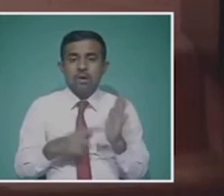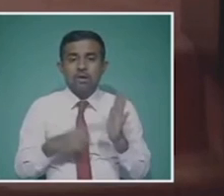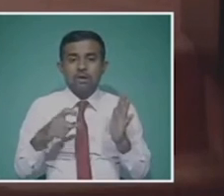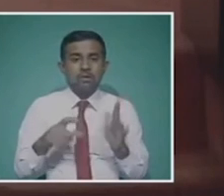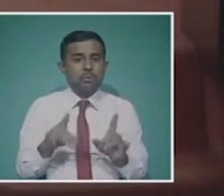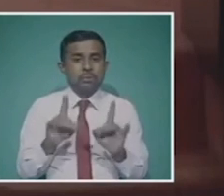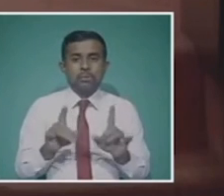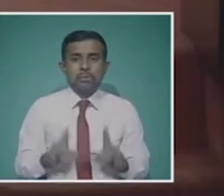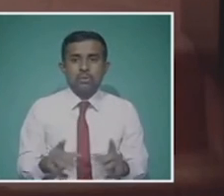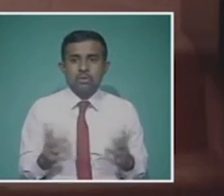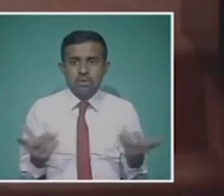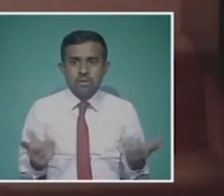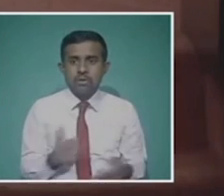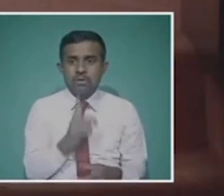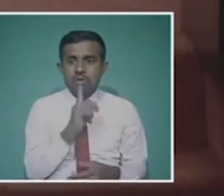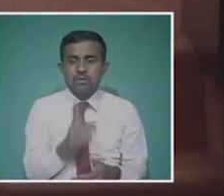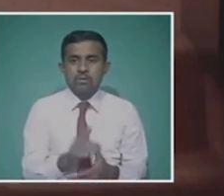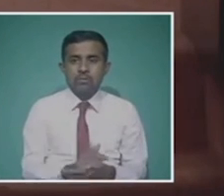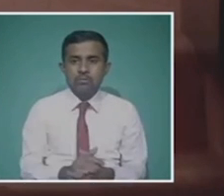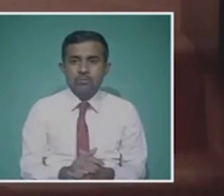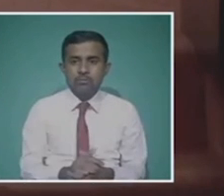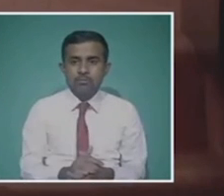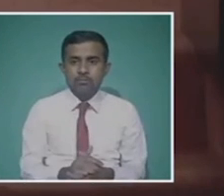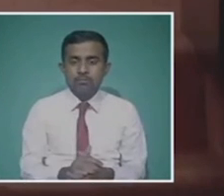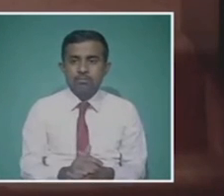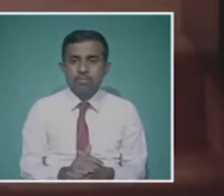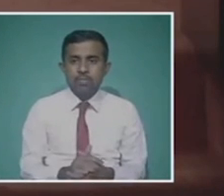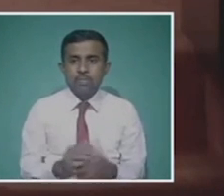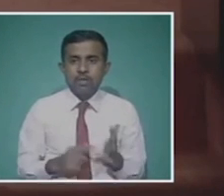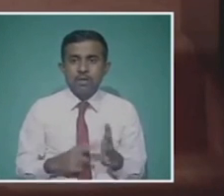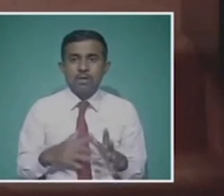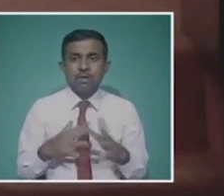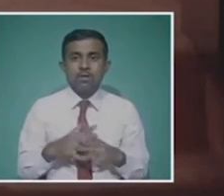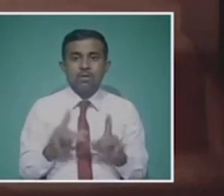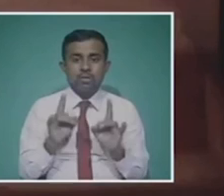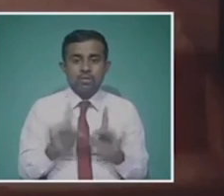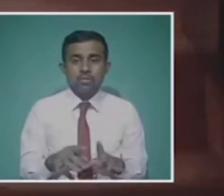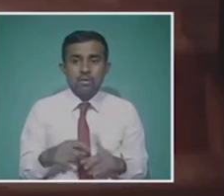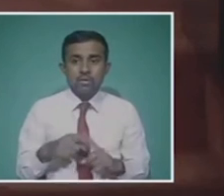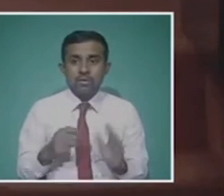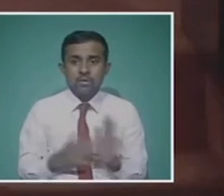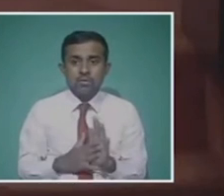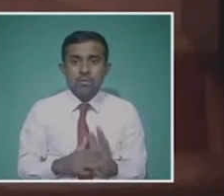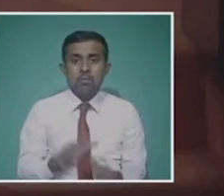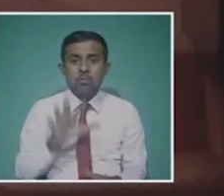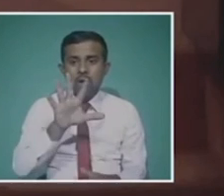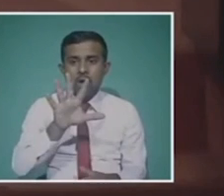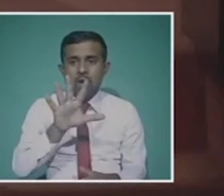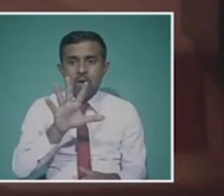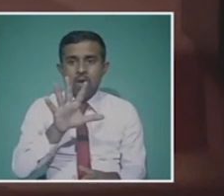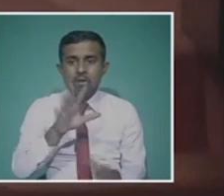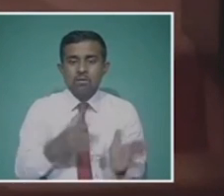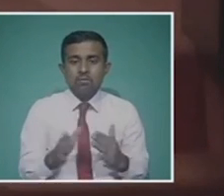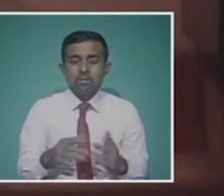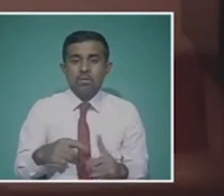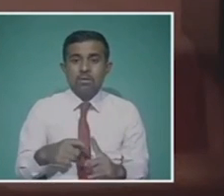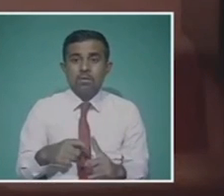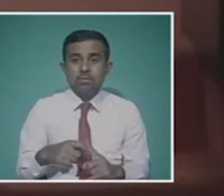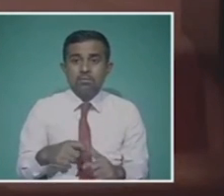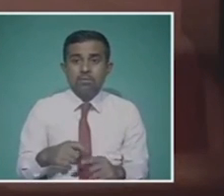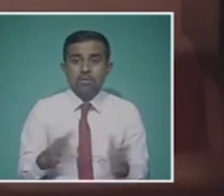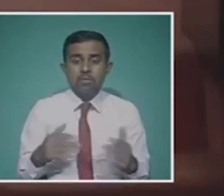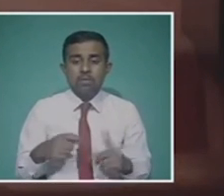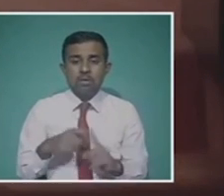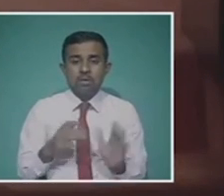ඒක ගැළපෙන්නේ නැහැ කියලා ඒගොල්ලෝ කියලා තියෙනවා. එතකොට කොහොම වුණත් නීතිය අනුකූලව කපලා තියනලු කිලෝමීටර් 5ක්. ඊට අමතරව කපලා තියෙනවා මේ වෙනකොට